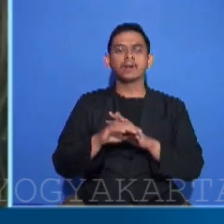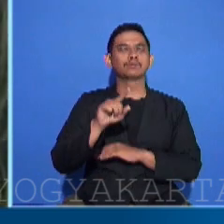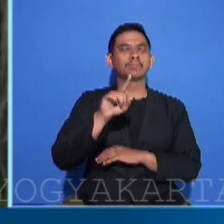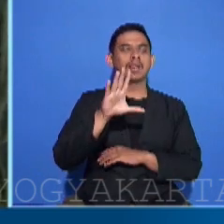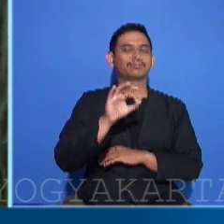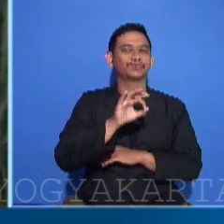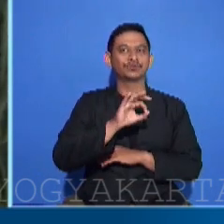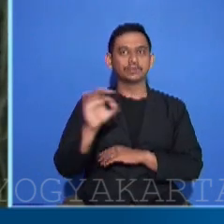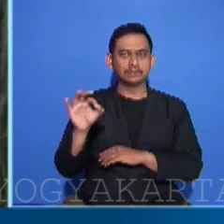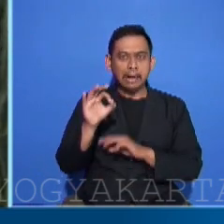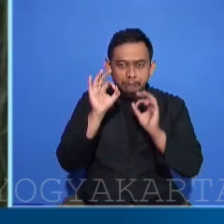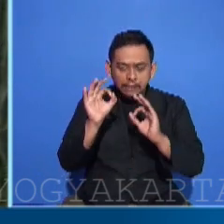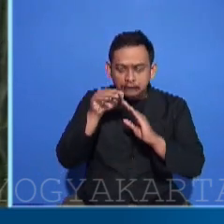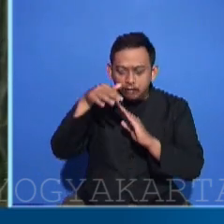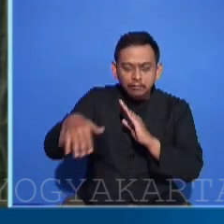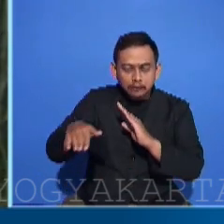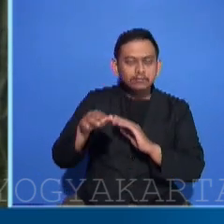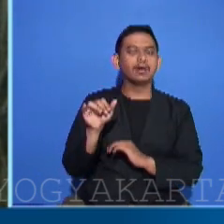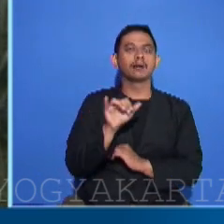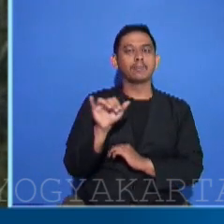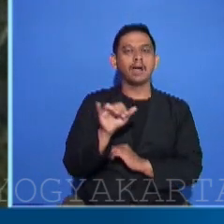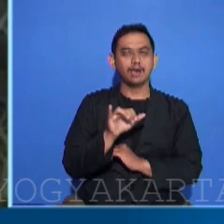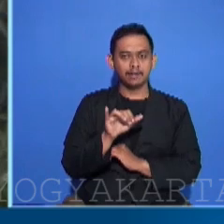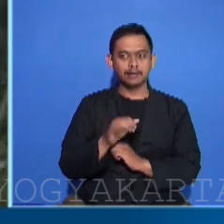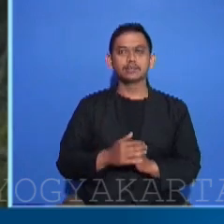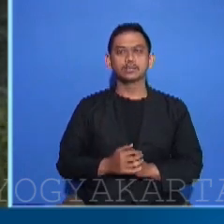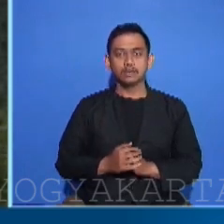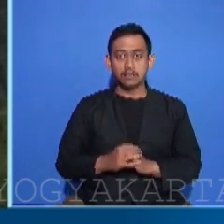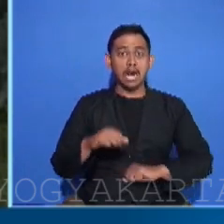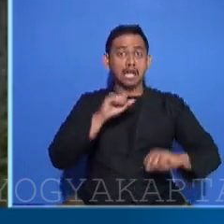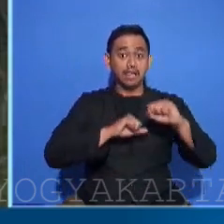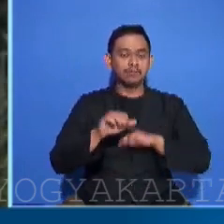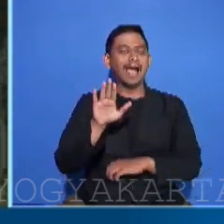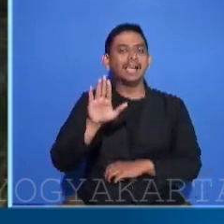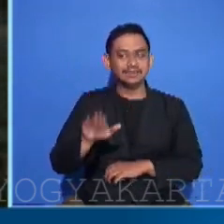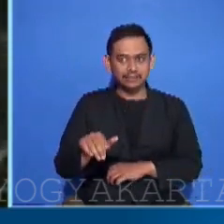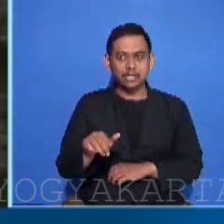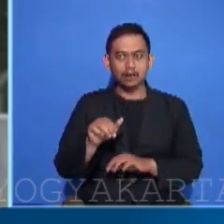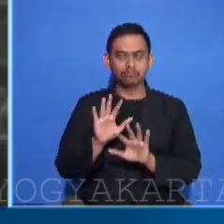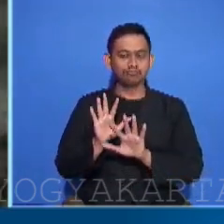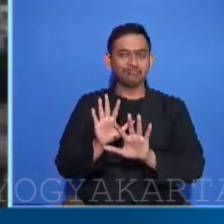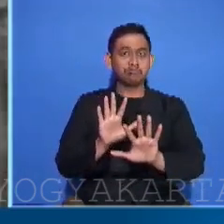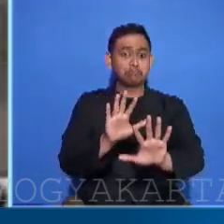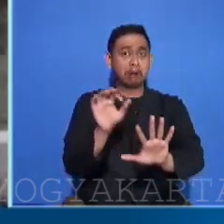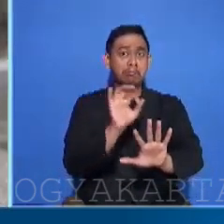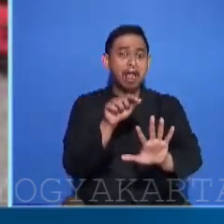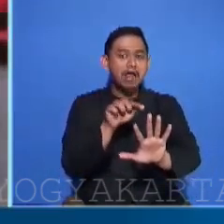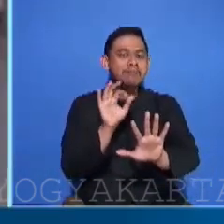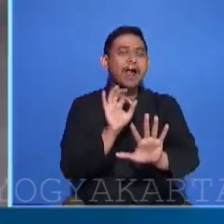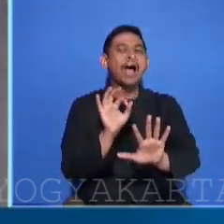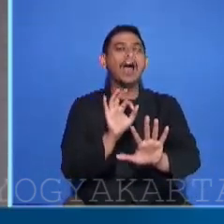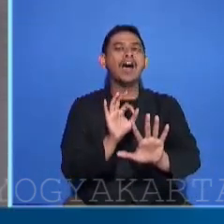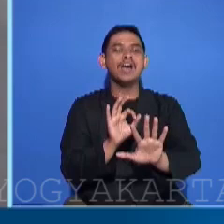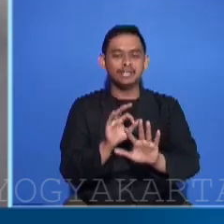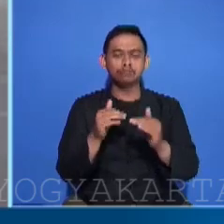hingga saat ini seiring meningkatnya aktivitas Gunung Merapi belum terjadi adanya gelombang pengungsian dan status Merapi masih berada di